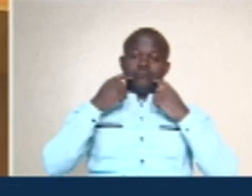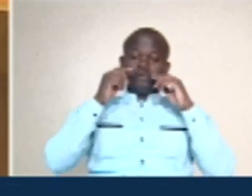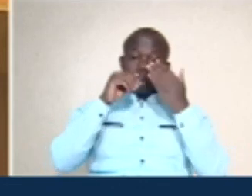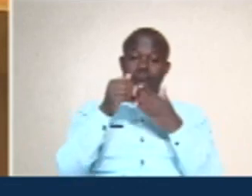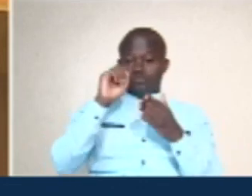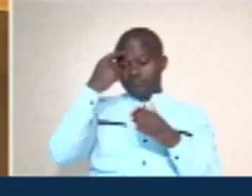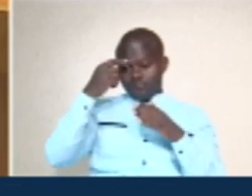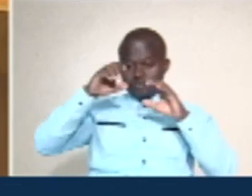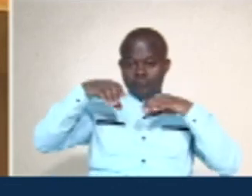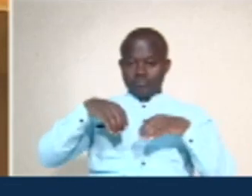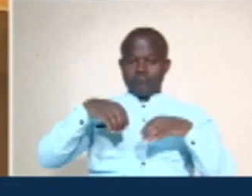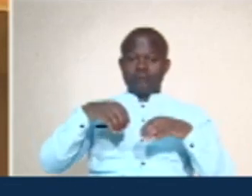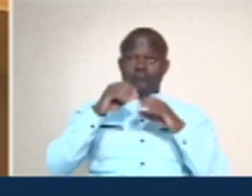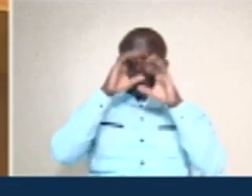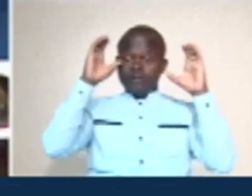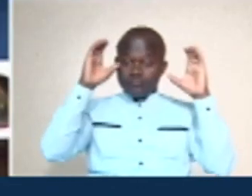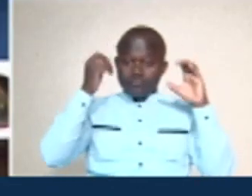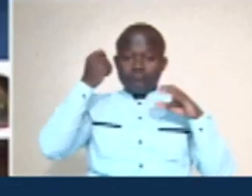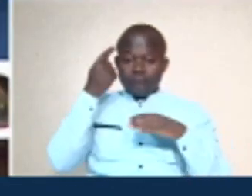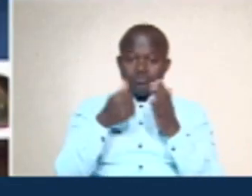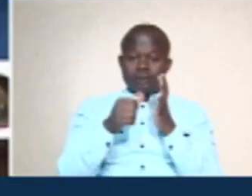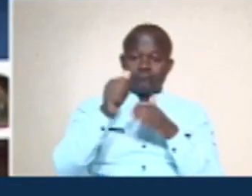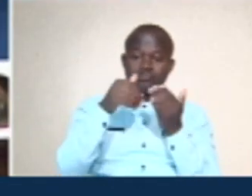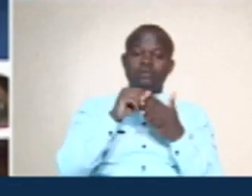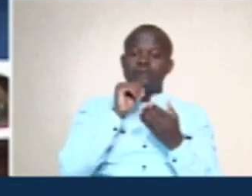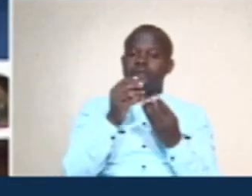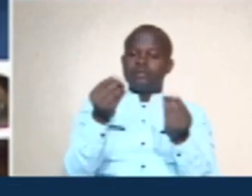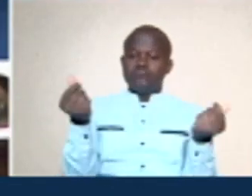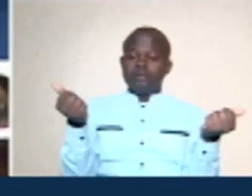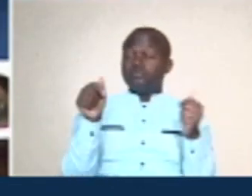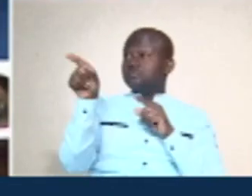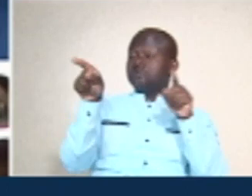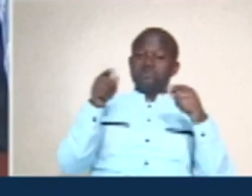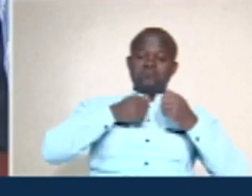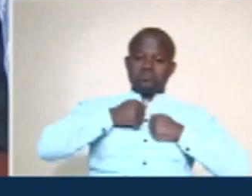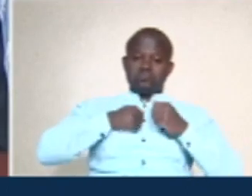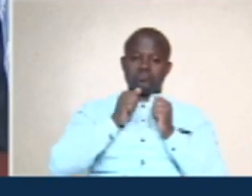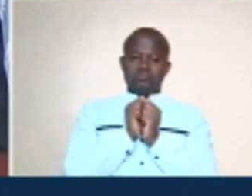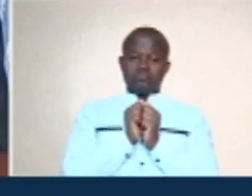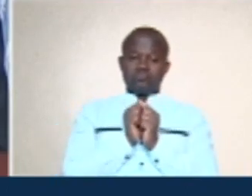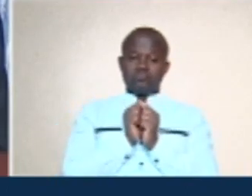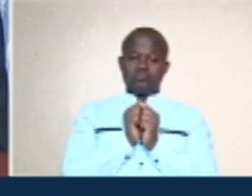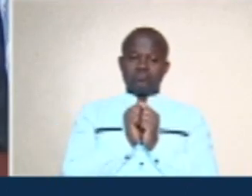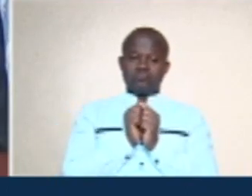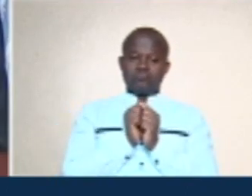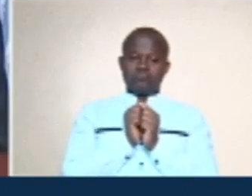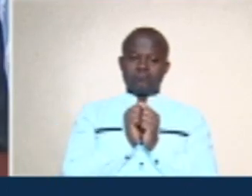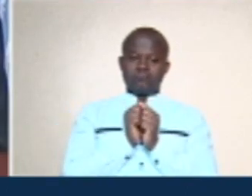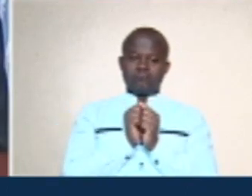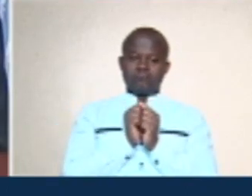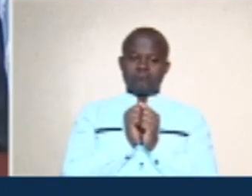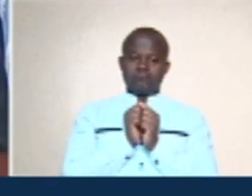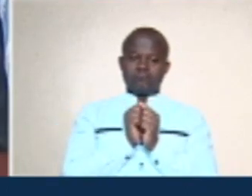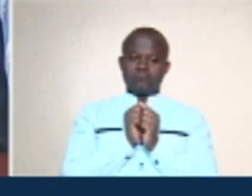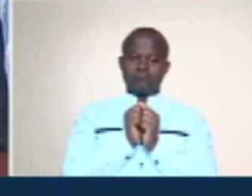kigeze ngo leta ya Congo ikanguke yumve ko ibibazo byayo bitazakemurwa no kwiko mu Rwanda. Rwanda has made it clear that the